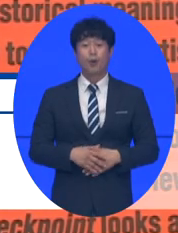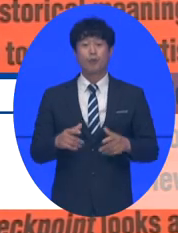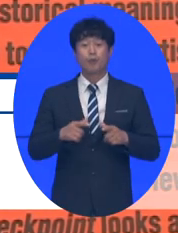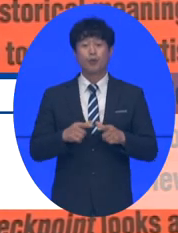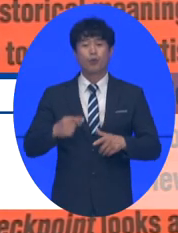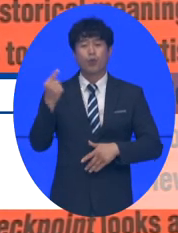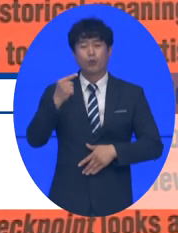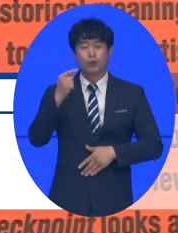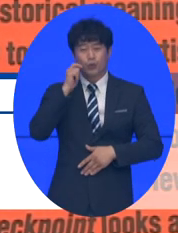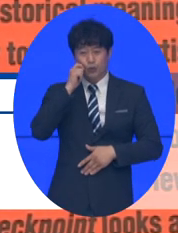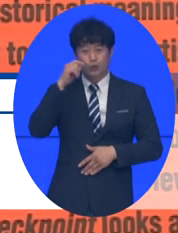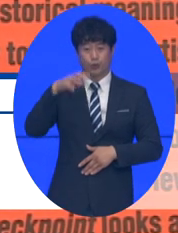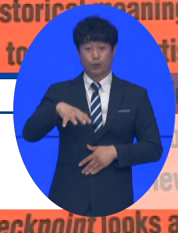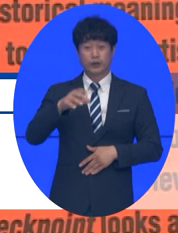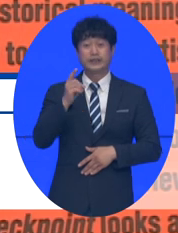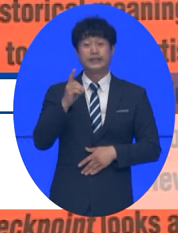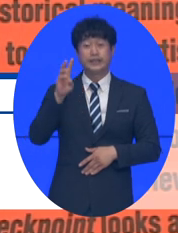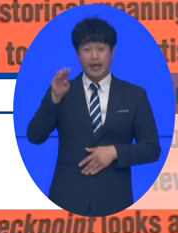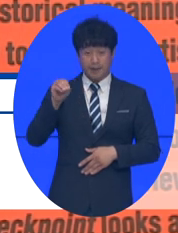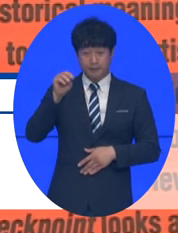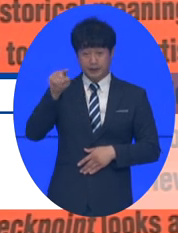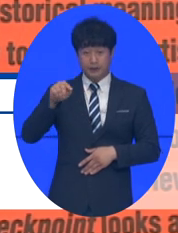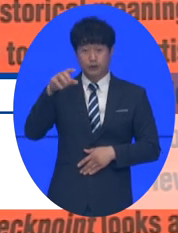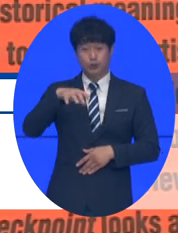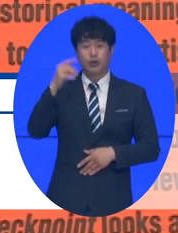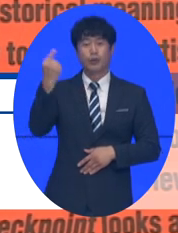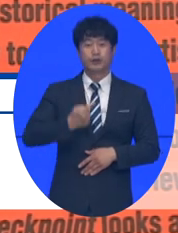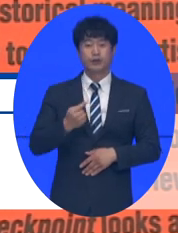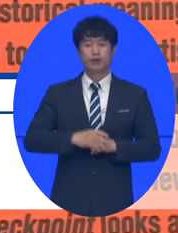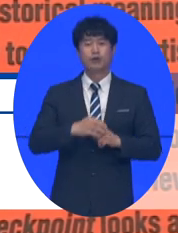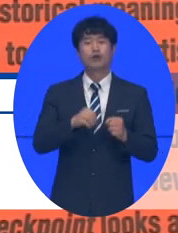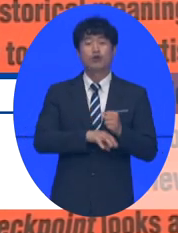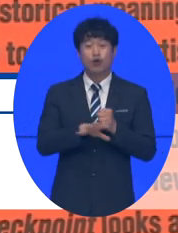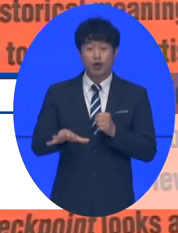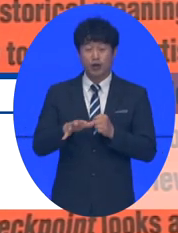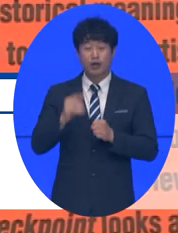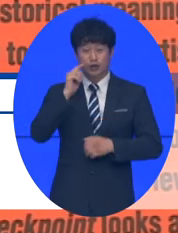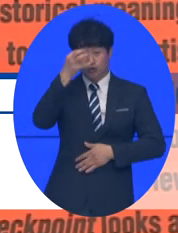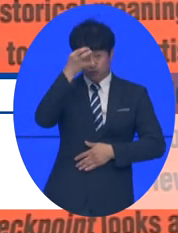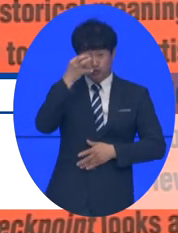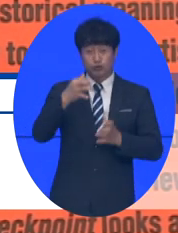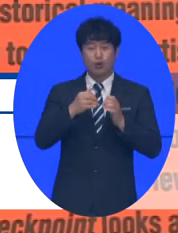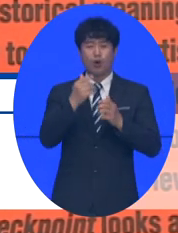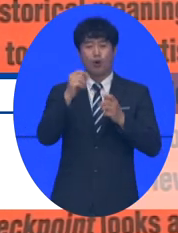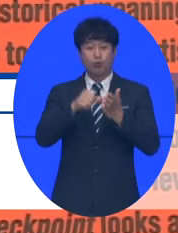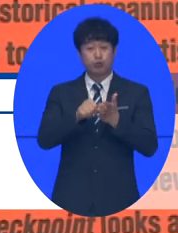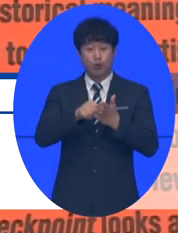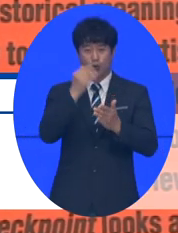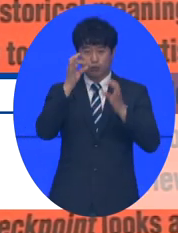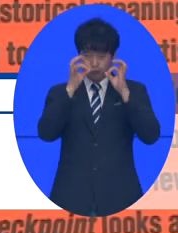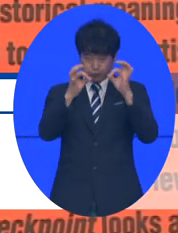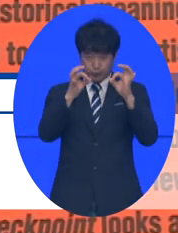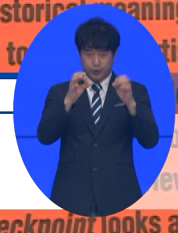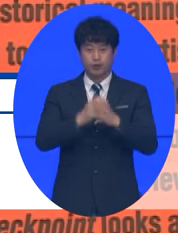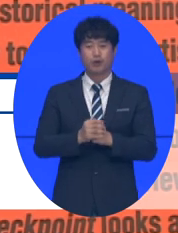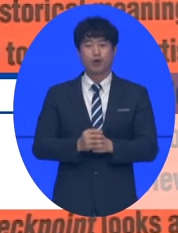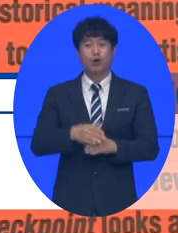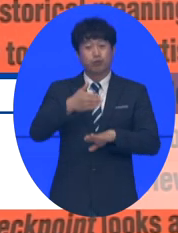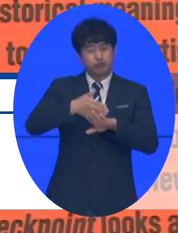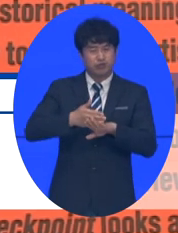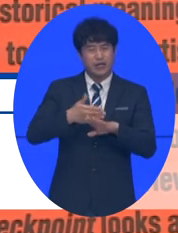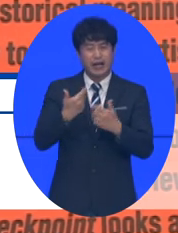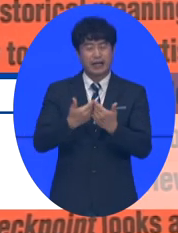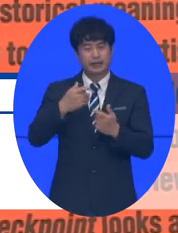잘 와보지 못한 DMZ라는 공간에 와서 다양한 예술가님들과 예술 작품을 보면서 이제